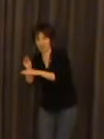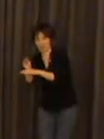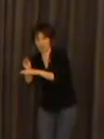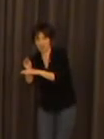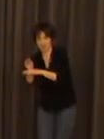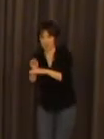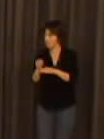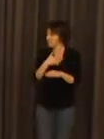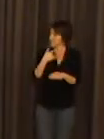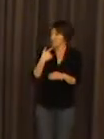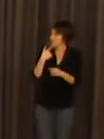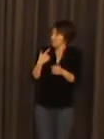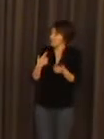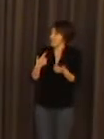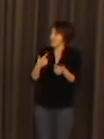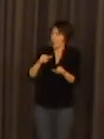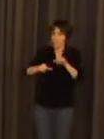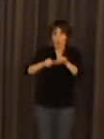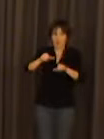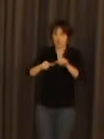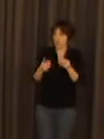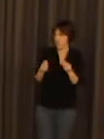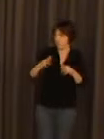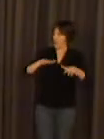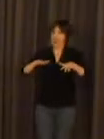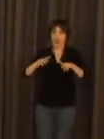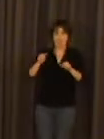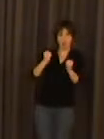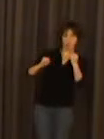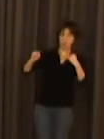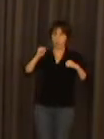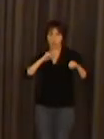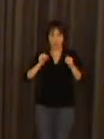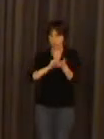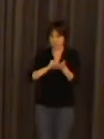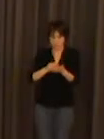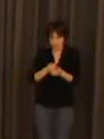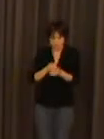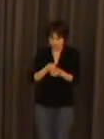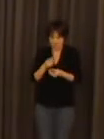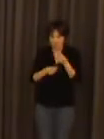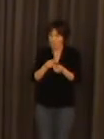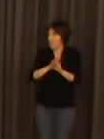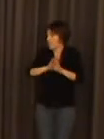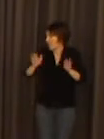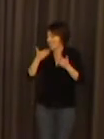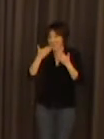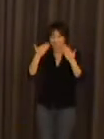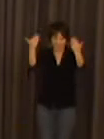procés dinàmic que rares vegades es dona en situacions socials. Moltes gràcies, doncs, i felicitats.